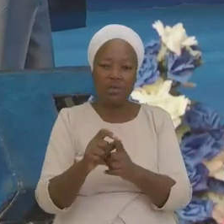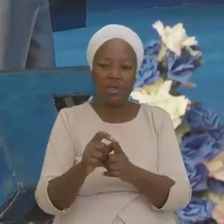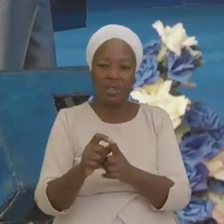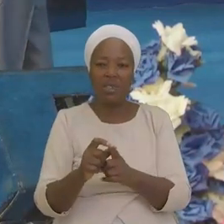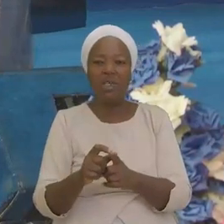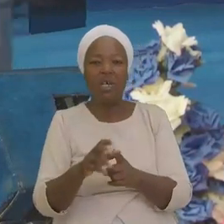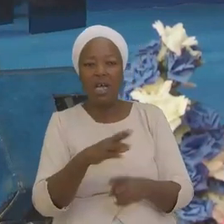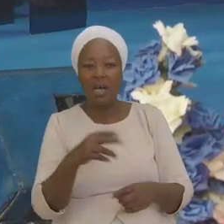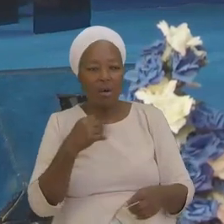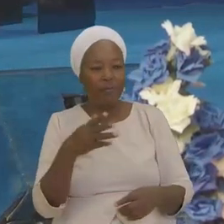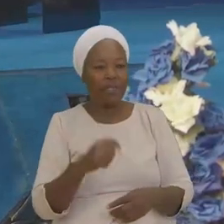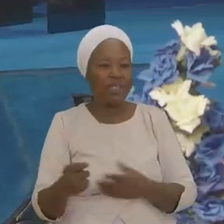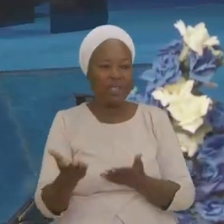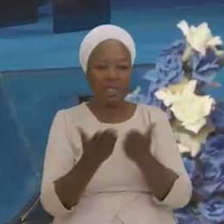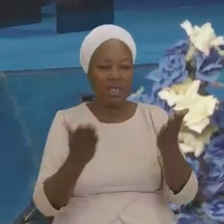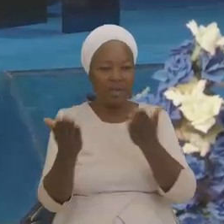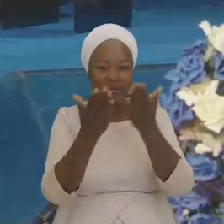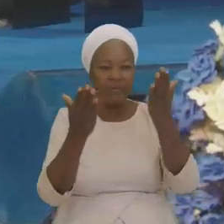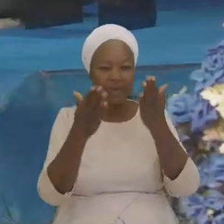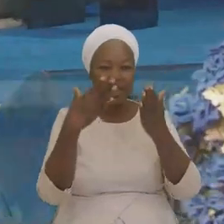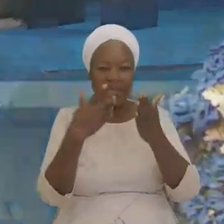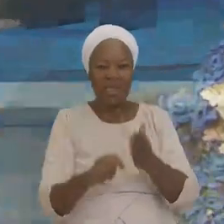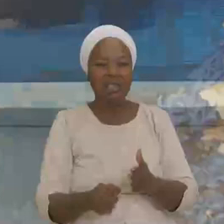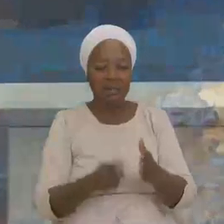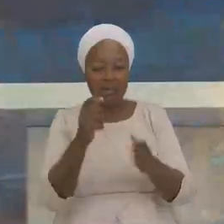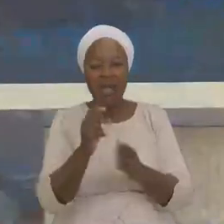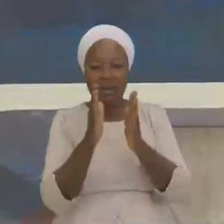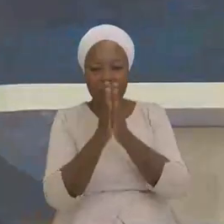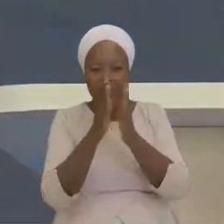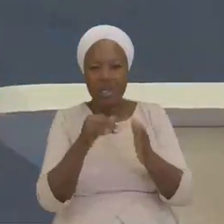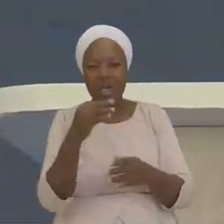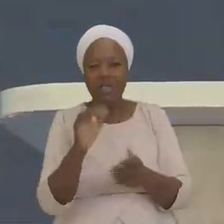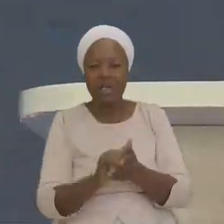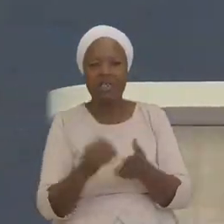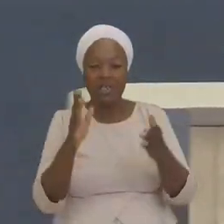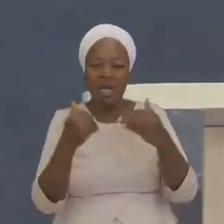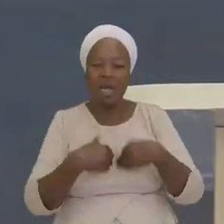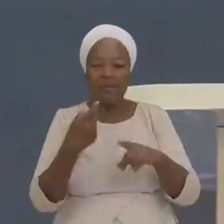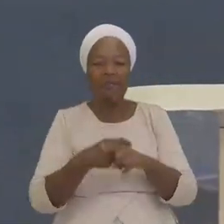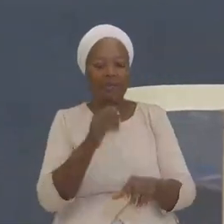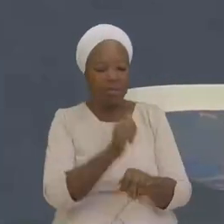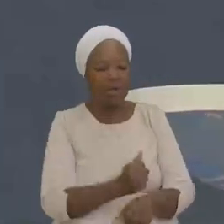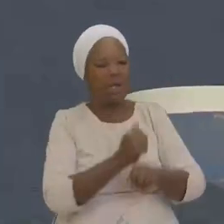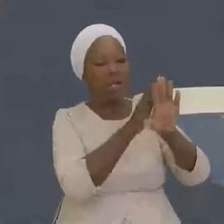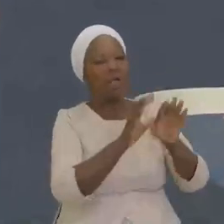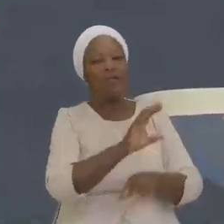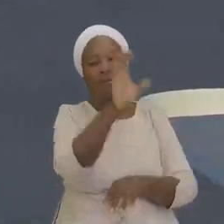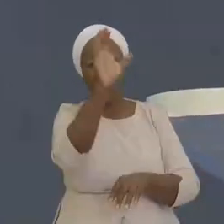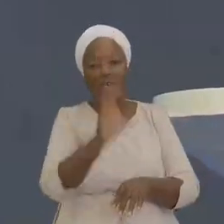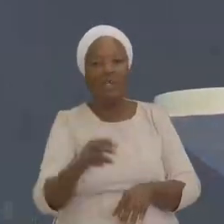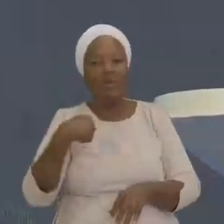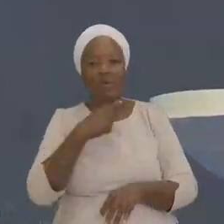Par le ministère, la prédication et le sacrifice, le ministère